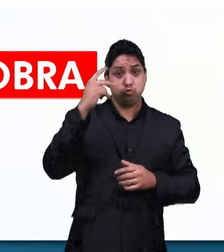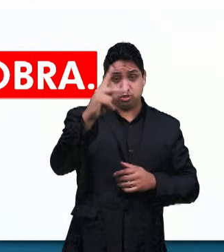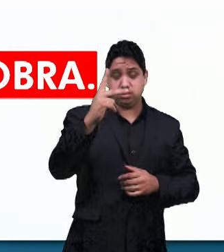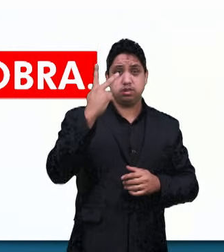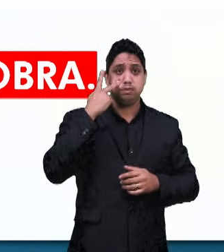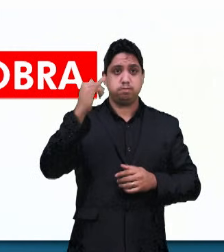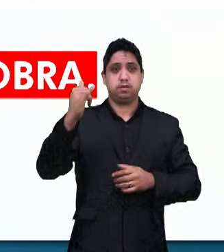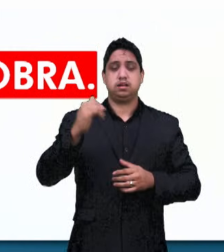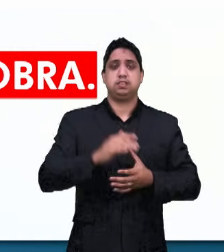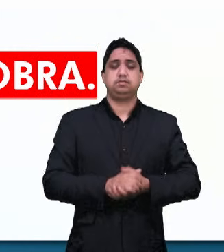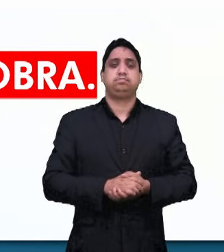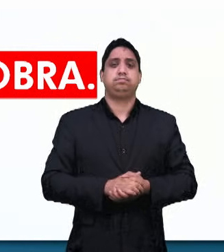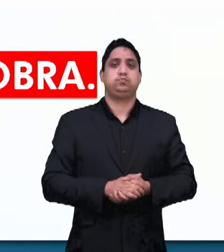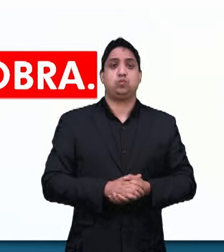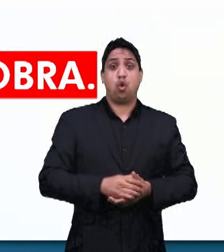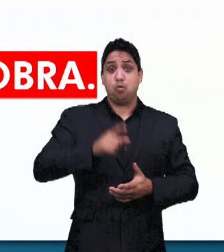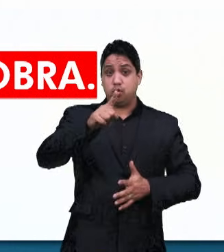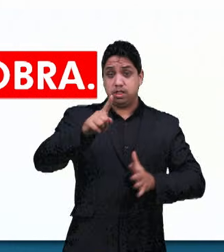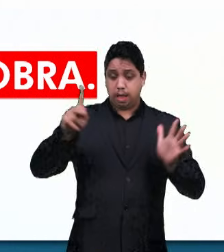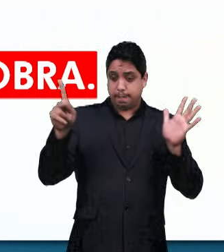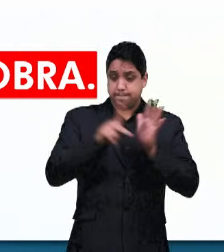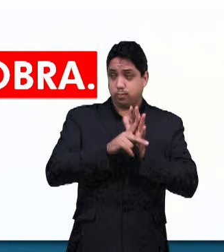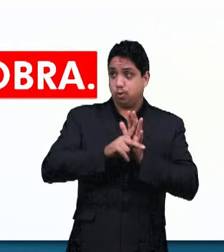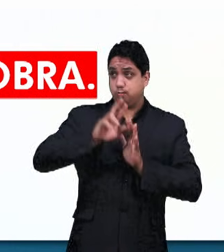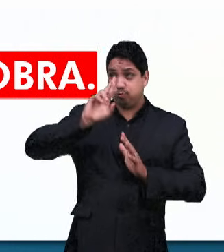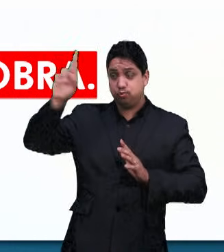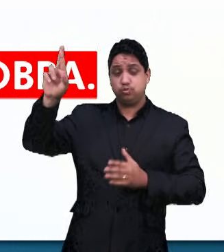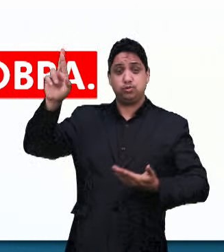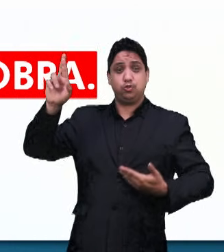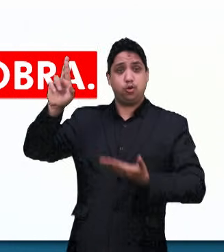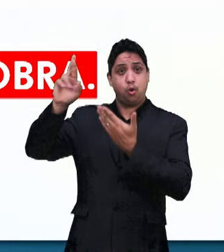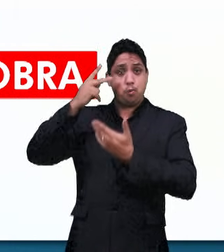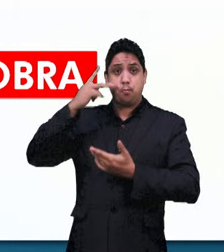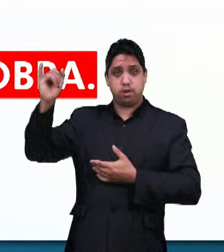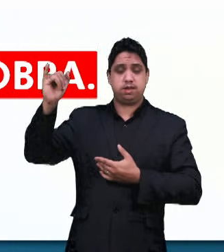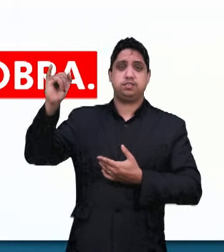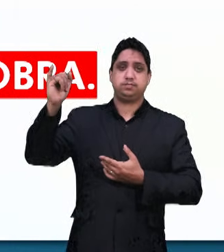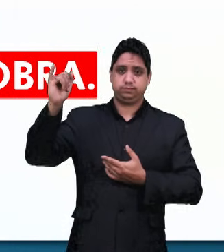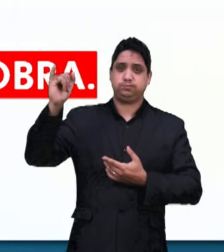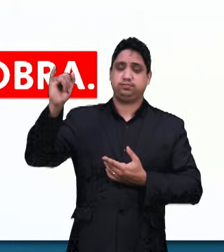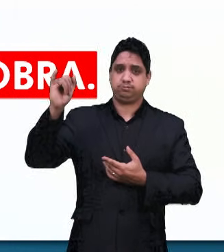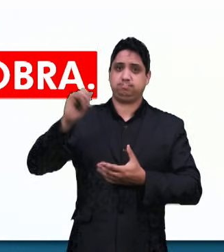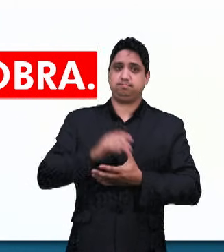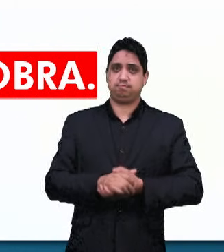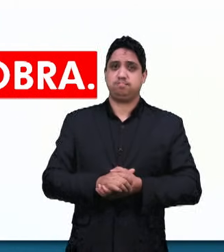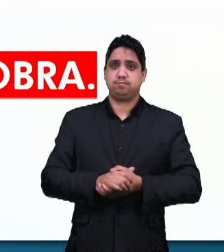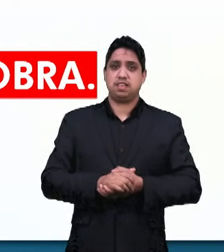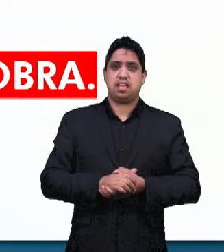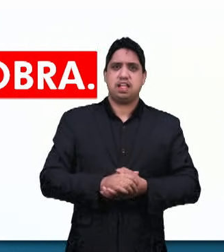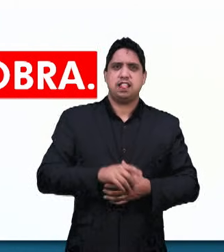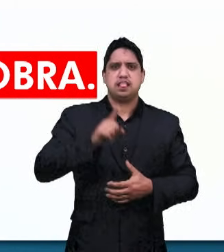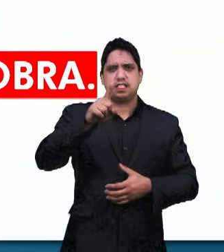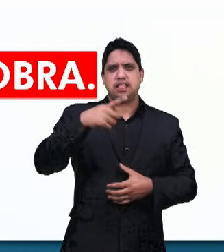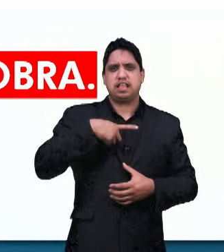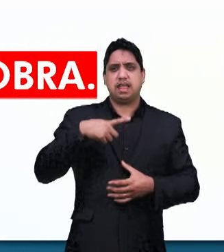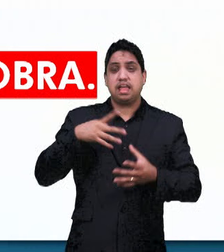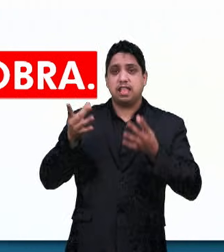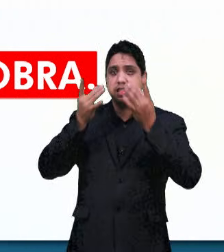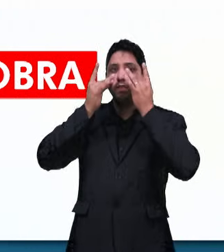révélation qui a resplendi dans votre vie dans le royaume du Père, de son